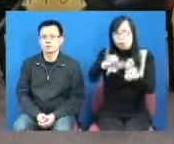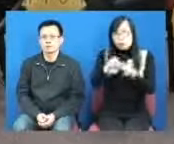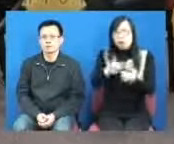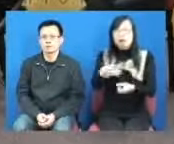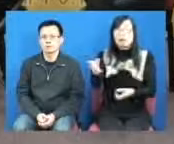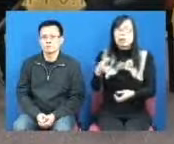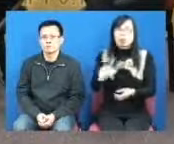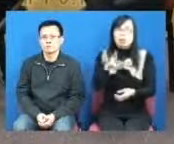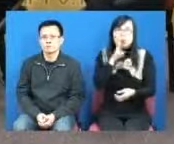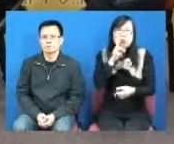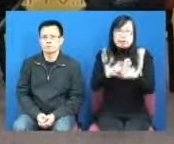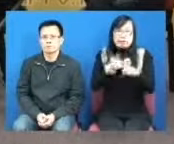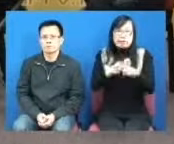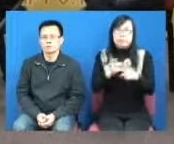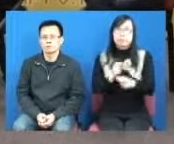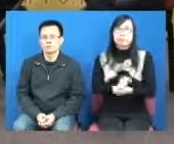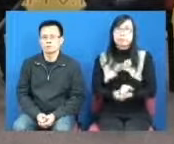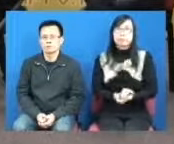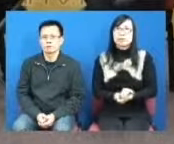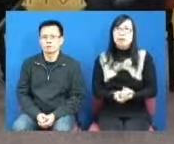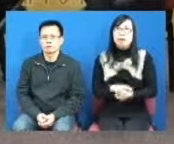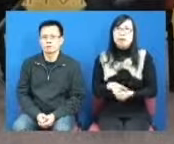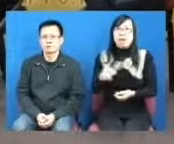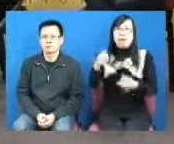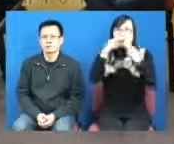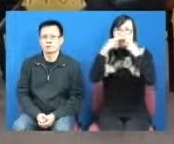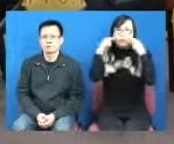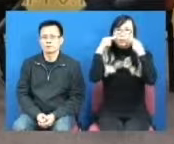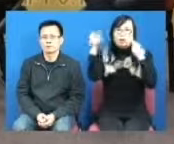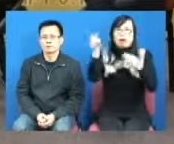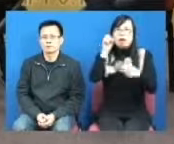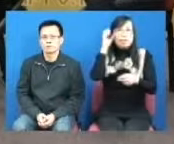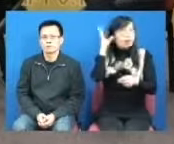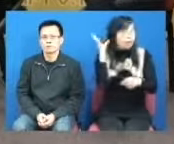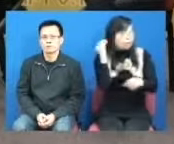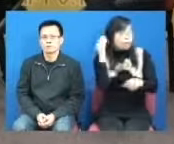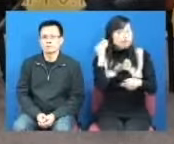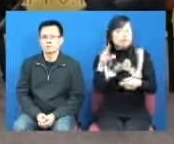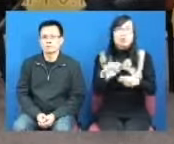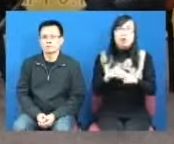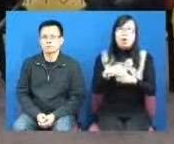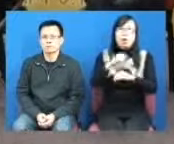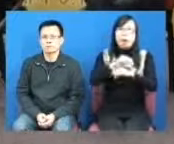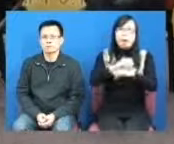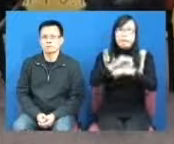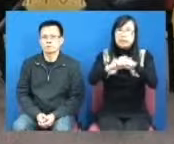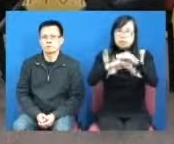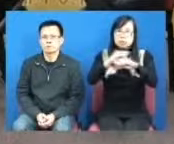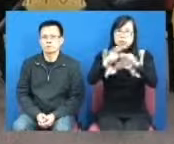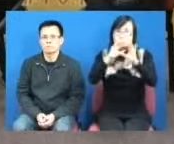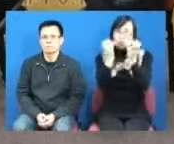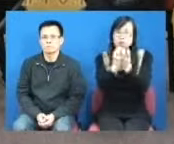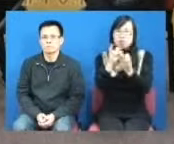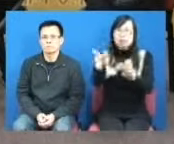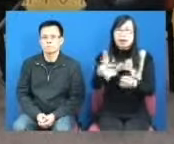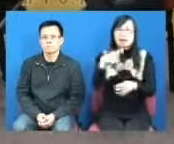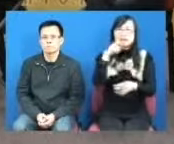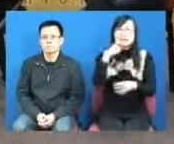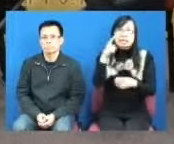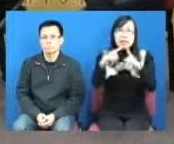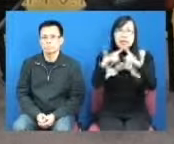如果真是譬如曾俊華聽了民建聯的意見就說給你拿完6千元那你覺得那人會不會收